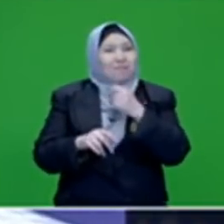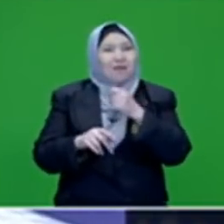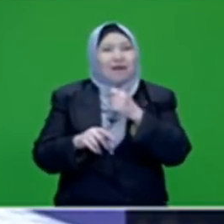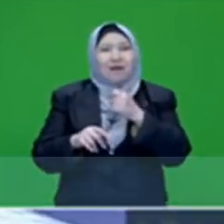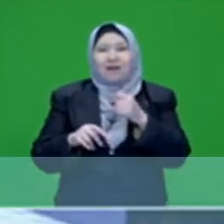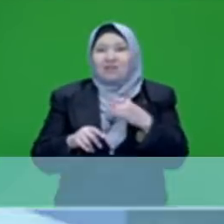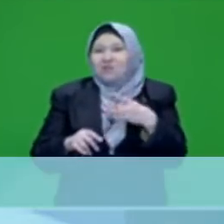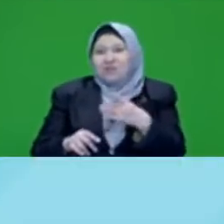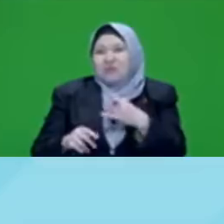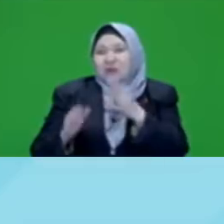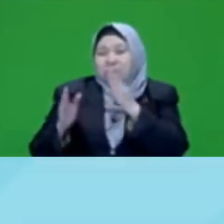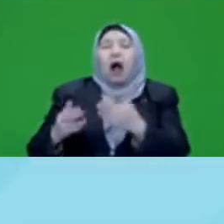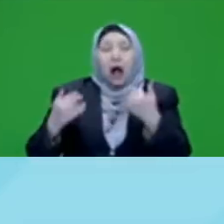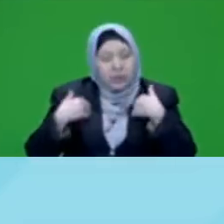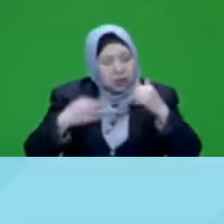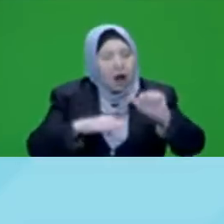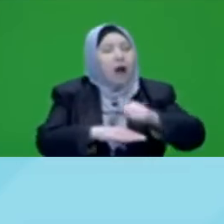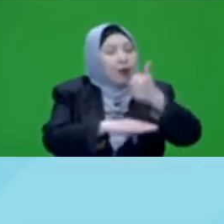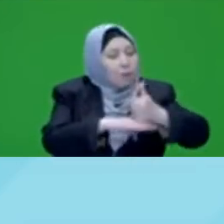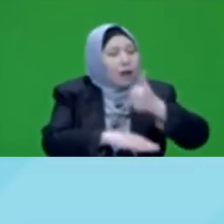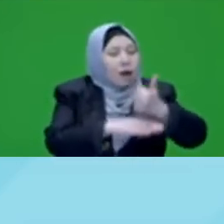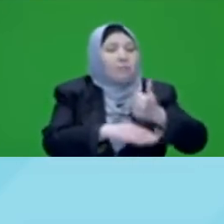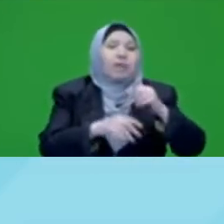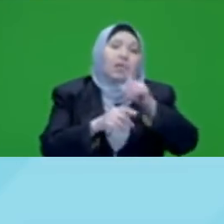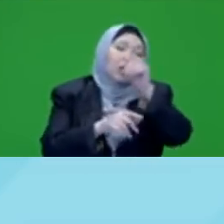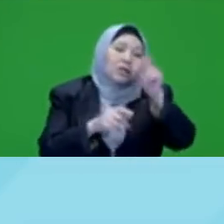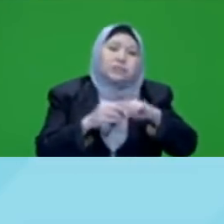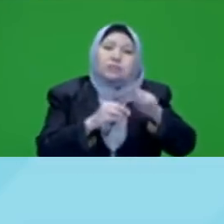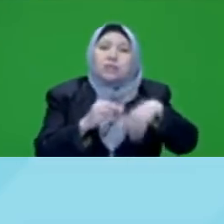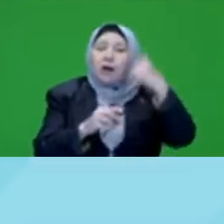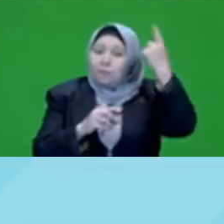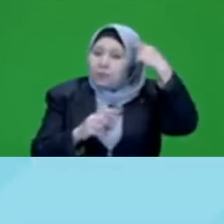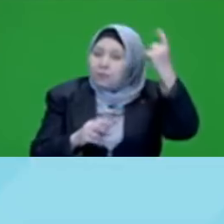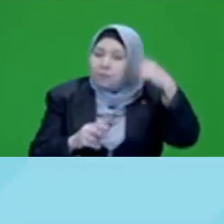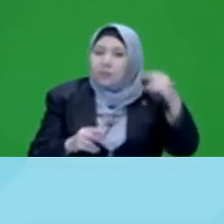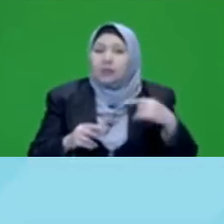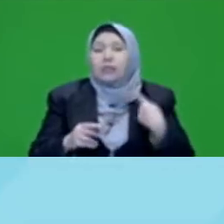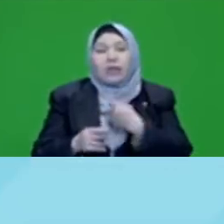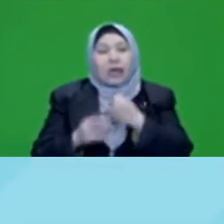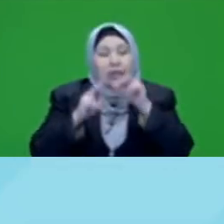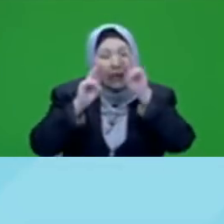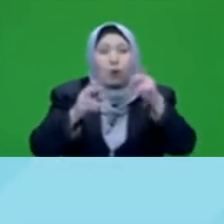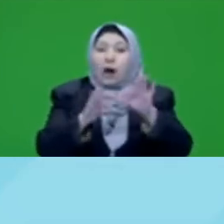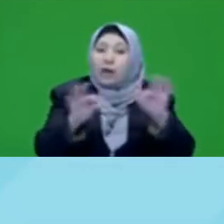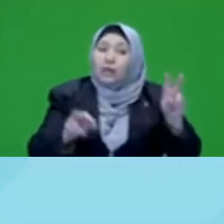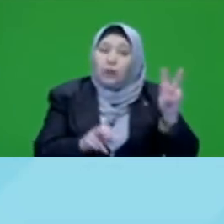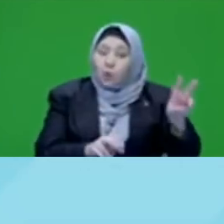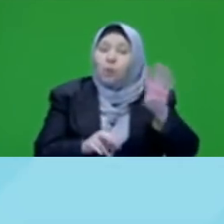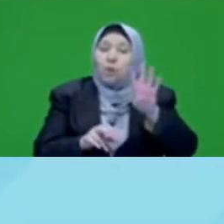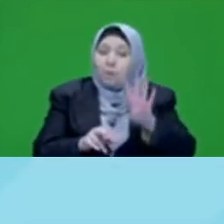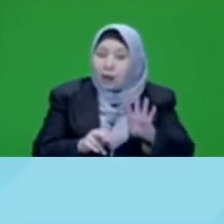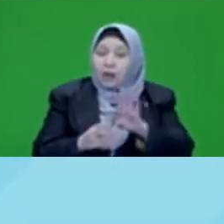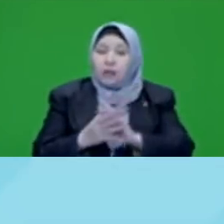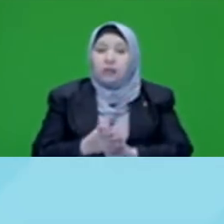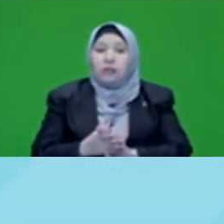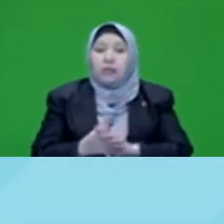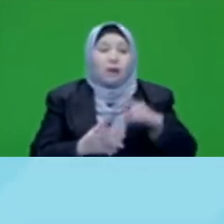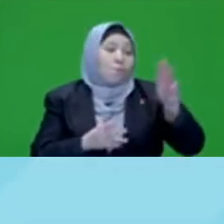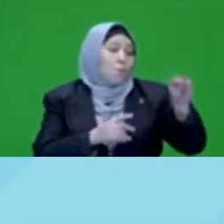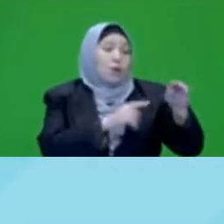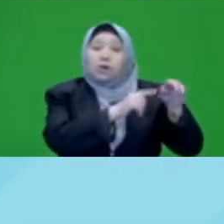sebagainya kan. Betul. Ada adab dia Ustaz. Eh? Baik. Kita nak melihat ayat yang ke-24. Halaman sebelah dia iaitu